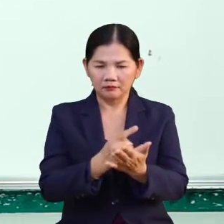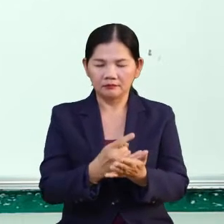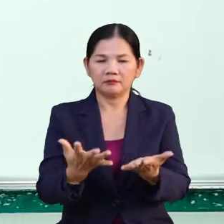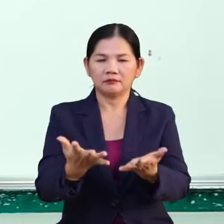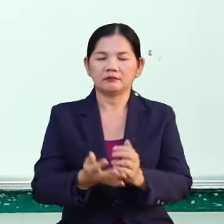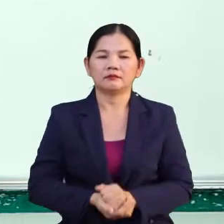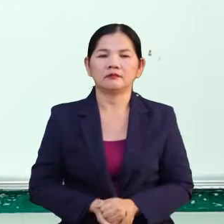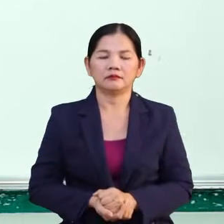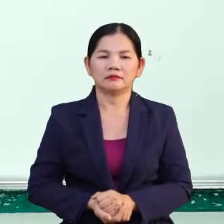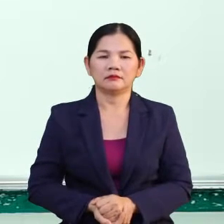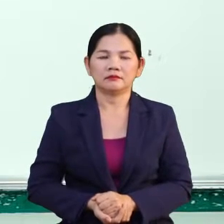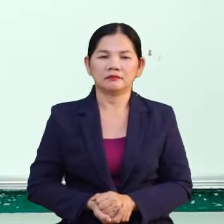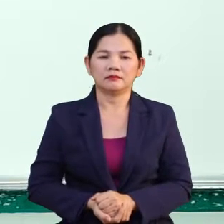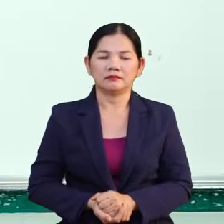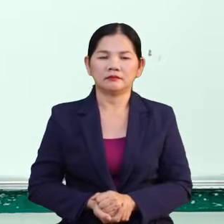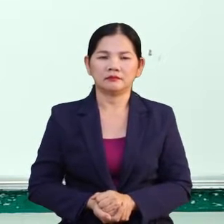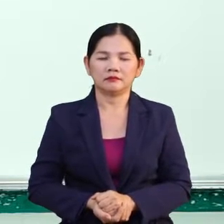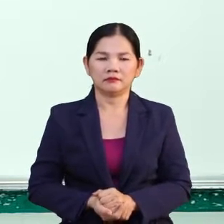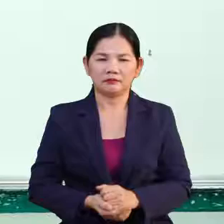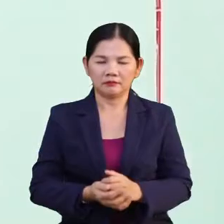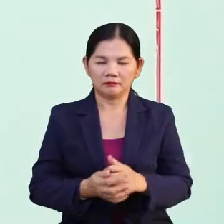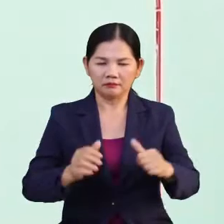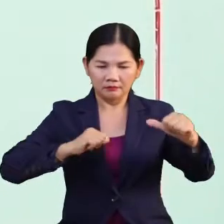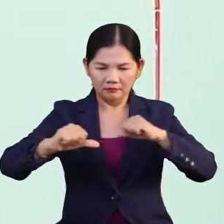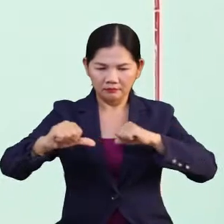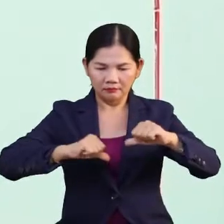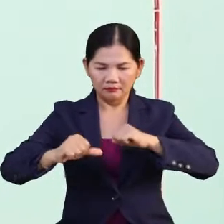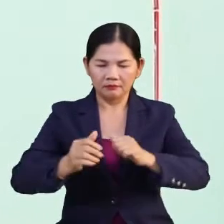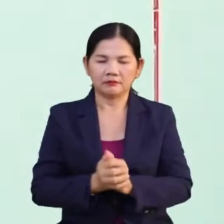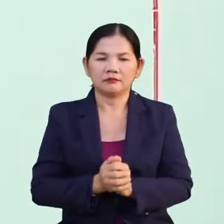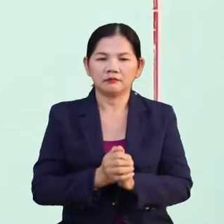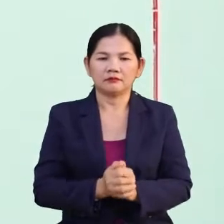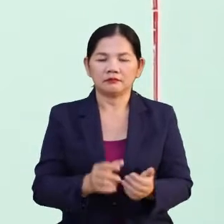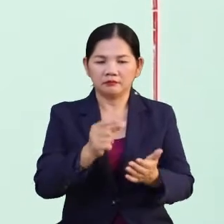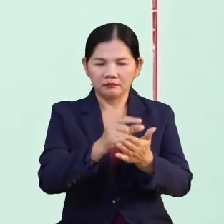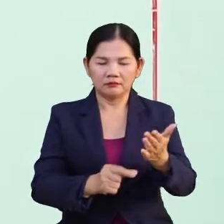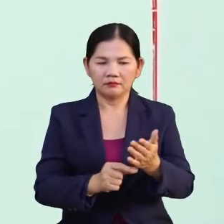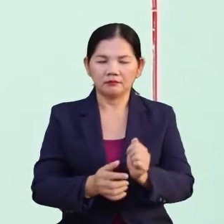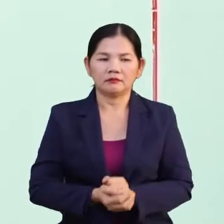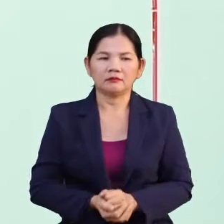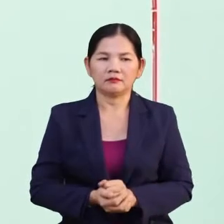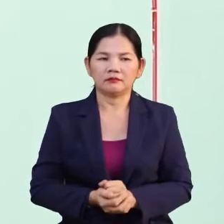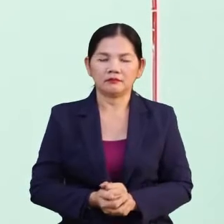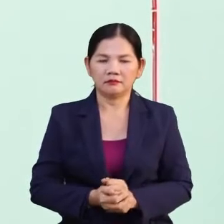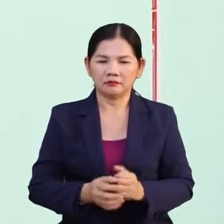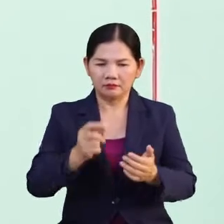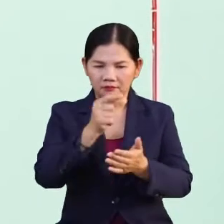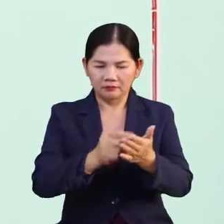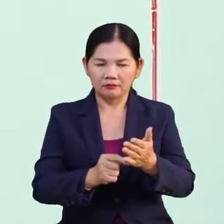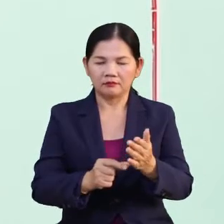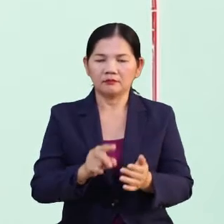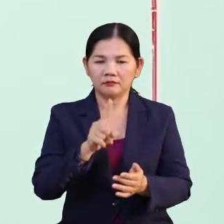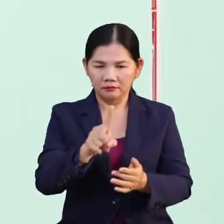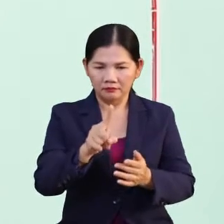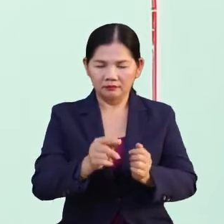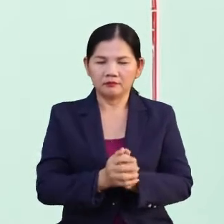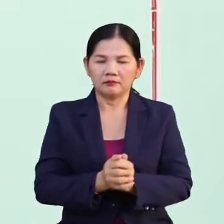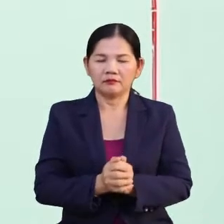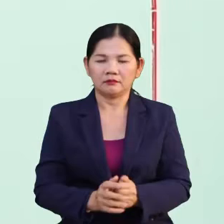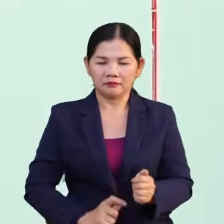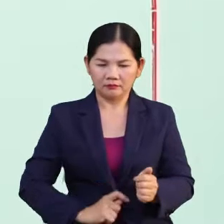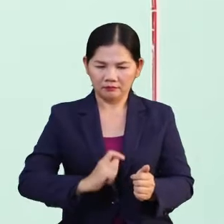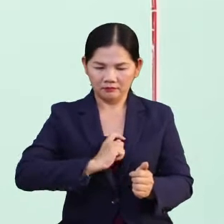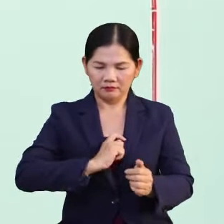ណាចាជុំវិទ្យាសាស្ត្រជំពូកទី3អធិស្ស្រ័យជំពូកទី1ការរ